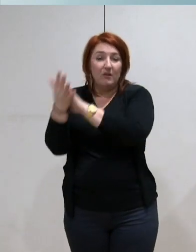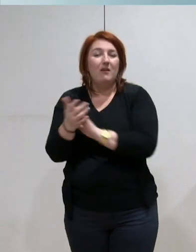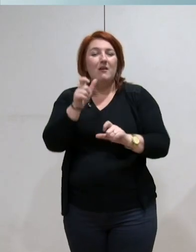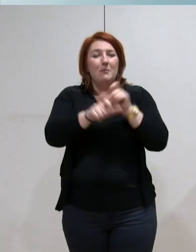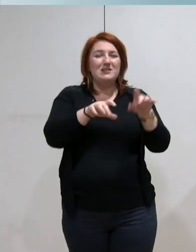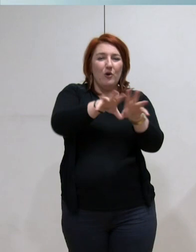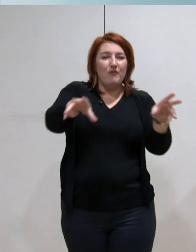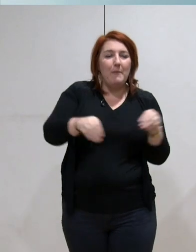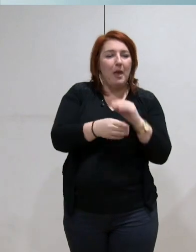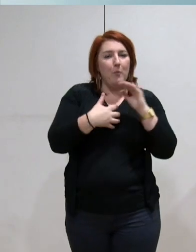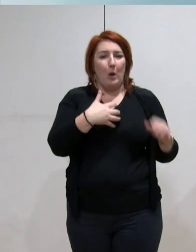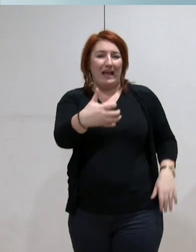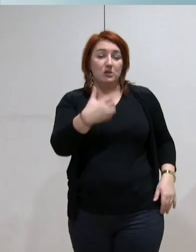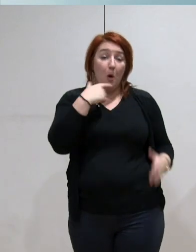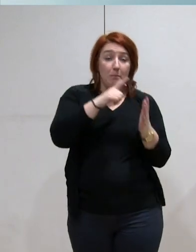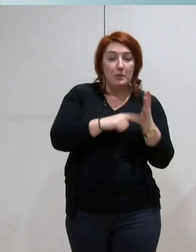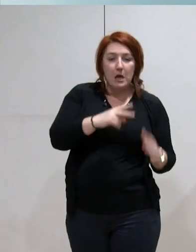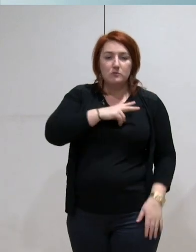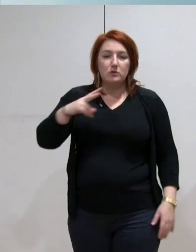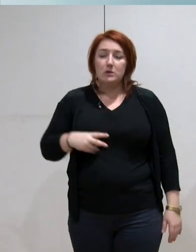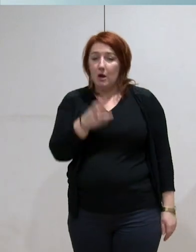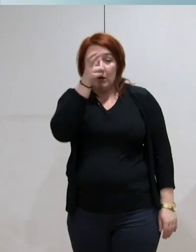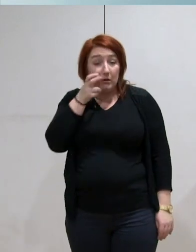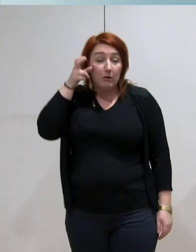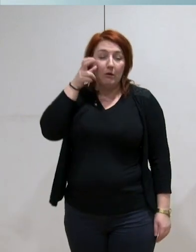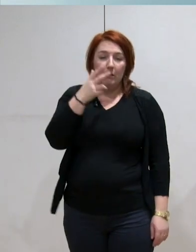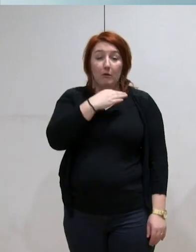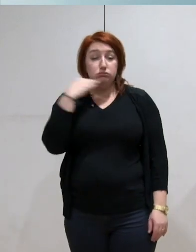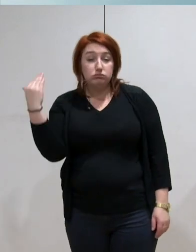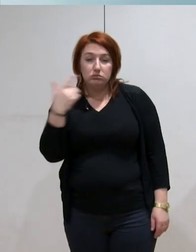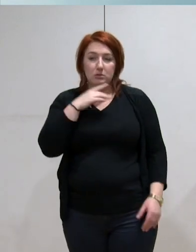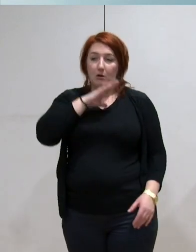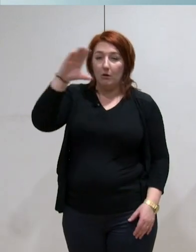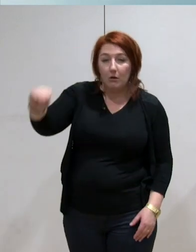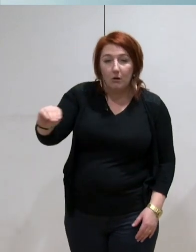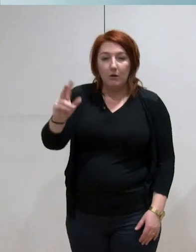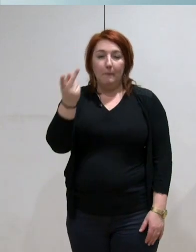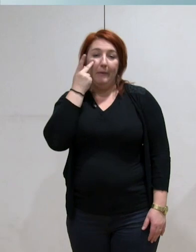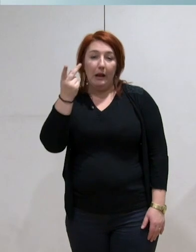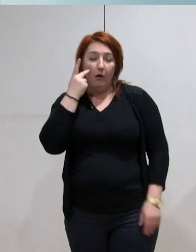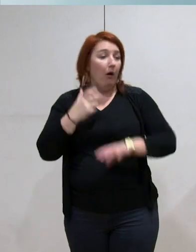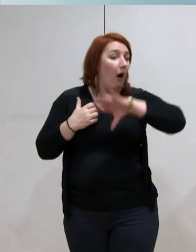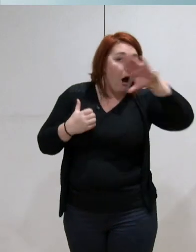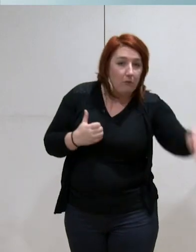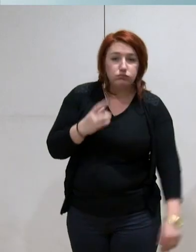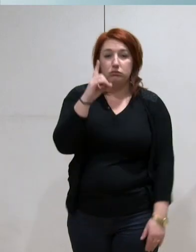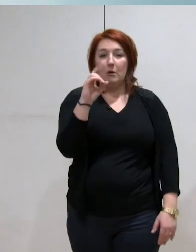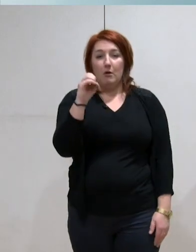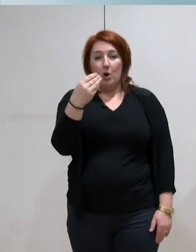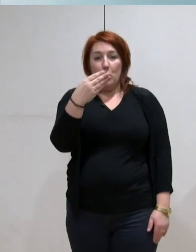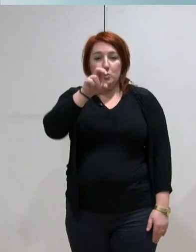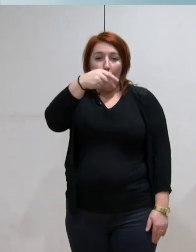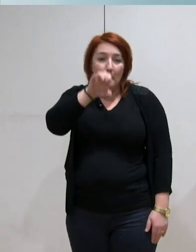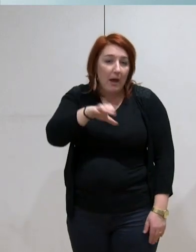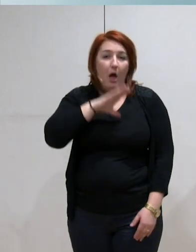dès qu'ils le peuvent se tournent vers des villes comme Mélan domaine corant et cetera et pourquoi vous le savez c'est à cause de la